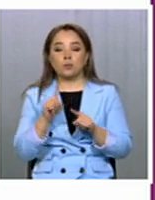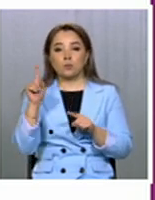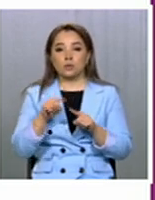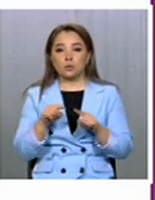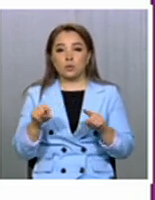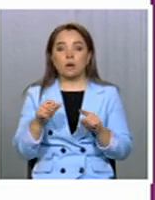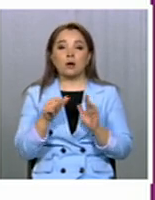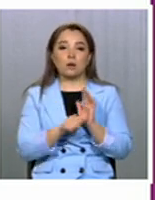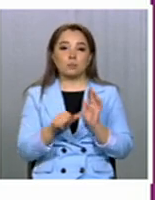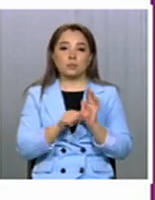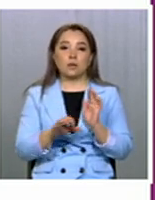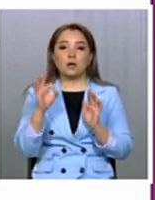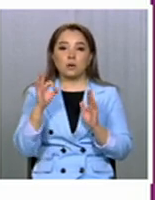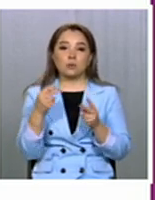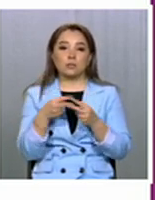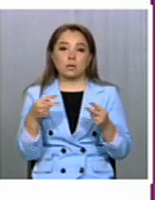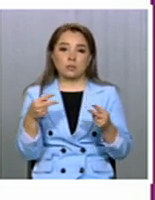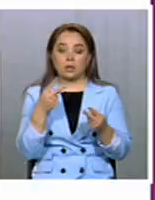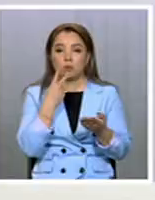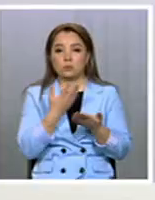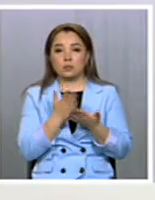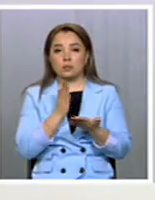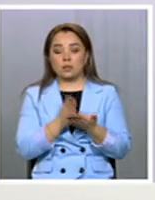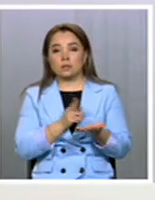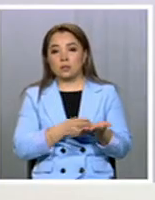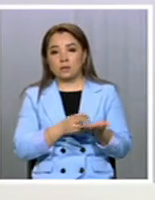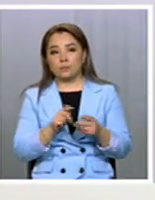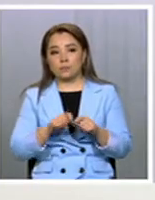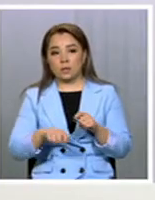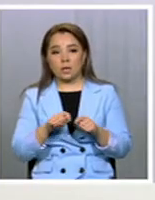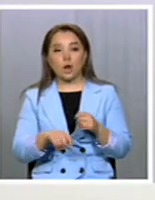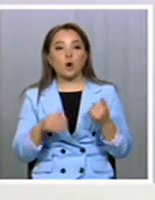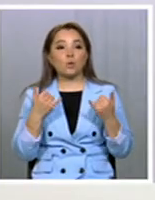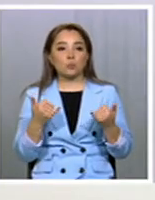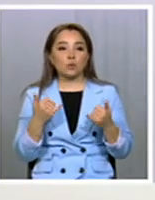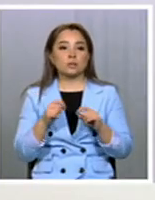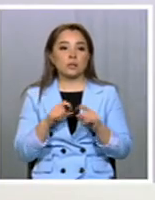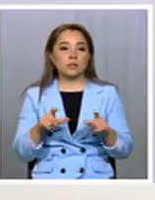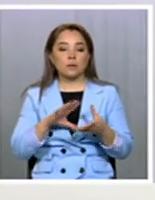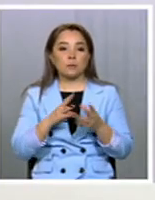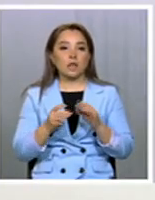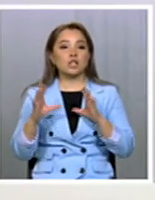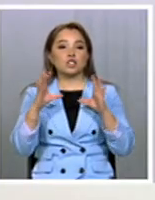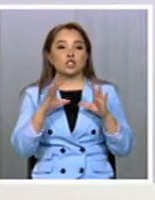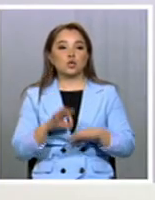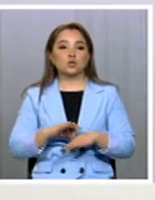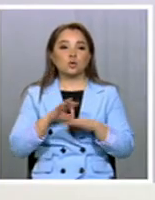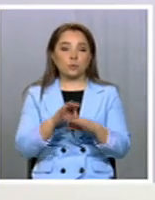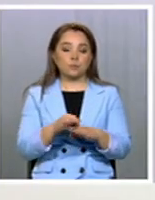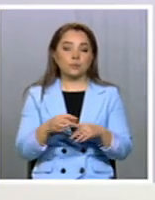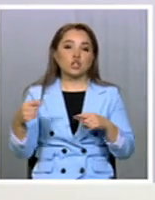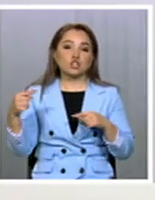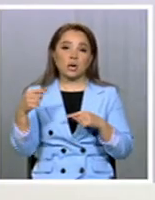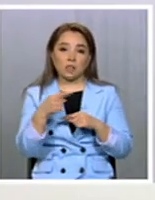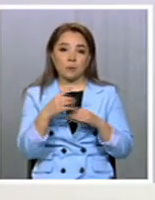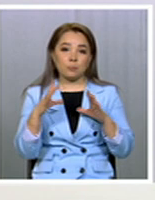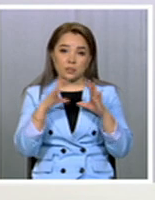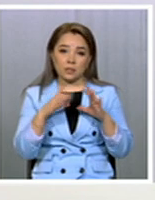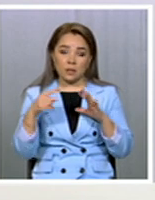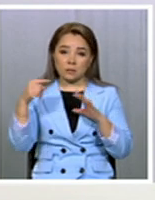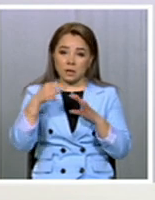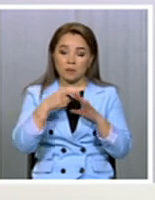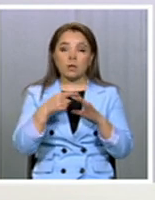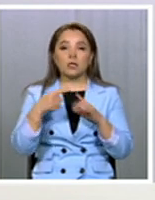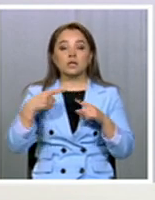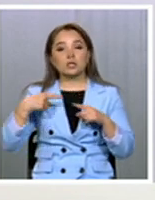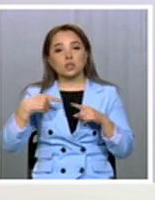60 градусқа тең екендігі шығады. Сонымен бүгін біз шеңберге жүргізілген жанаманың және қиюшының